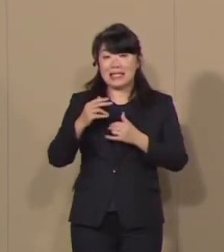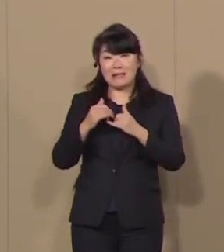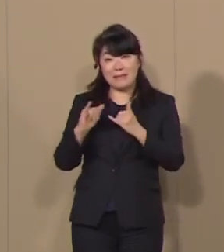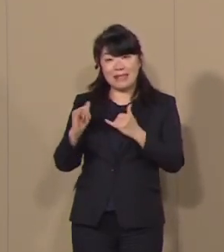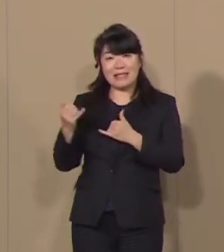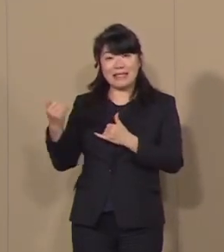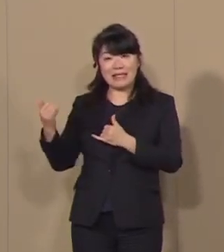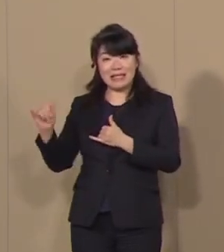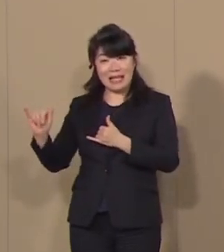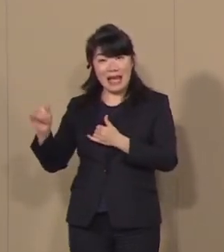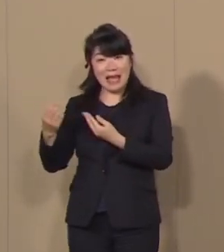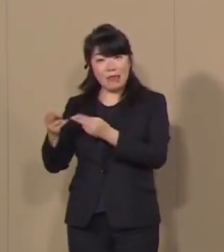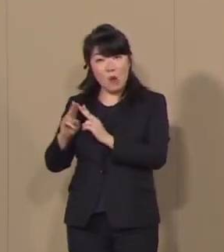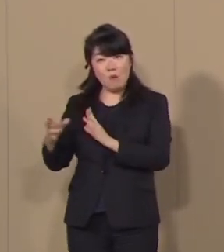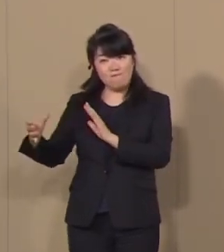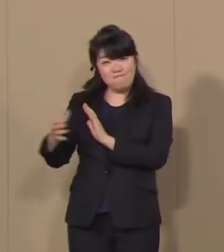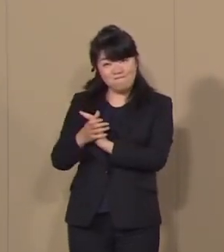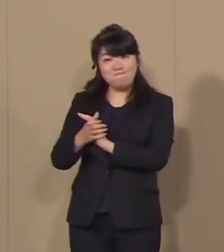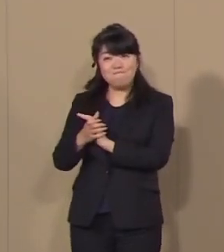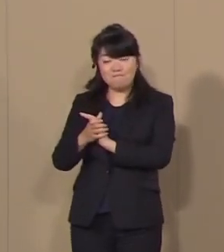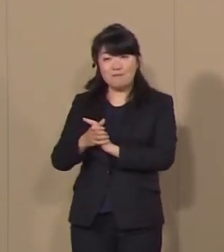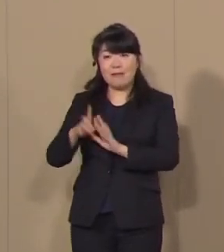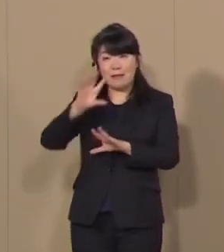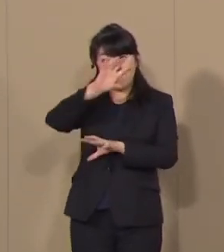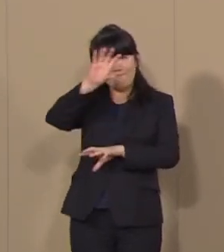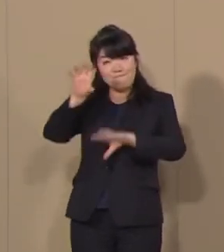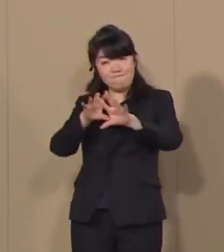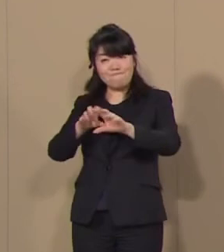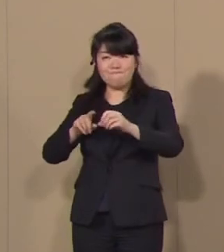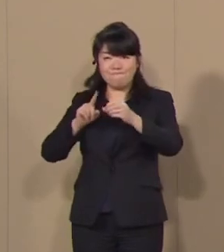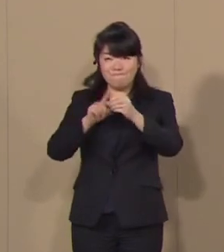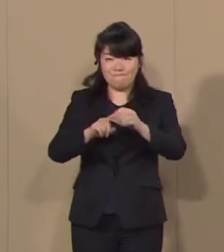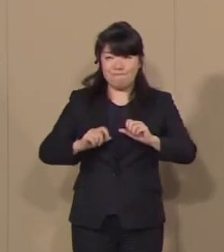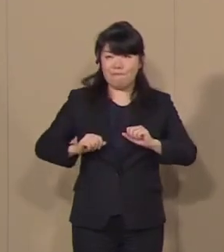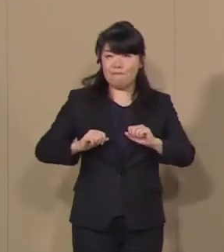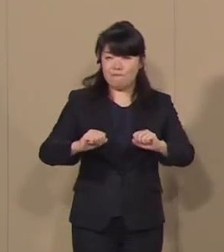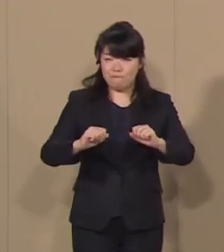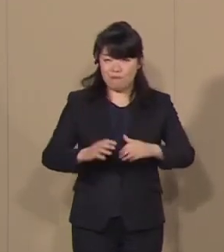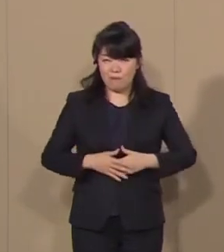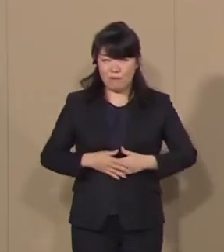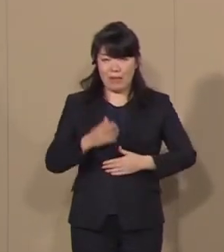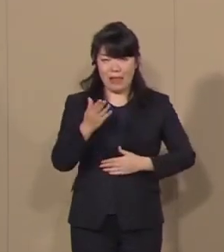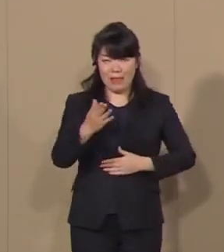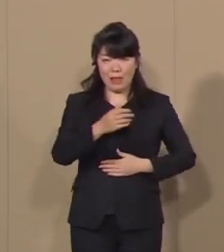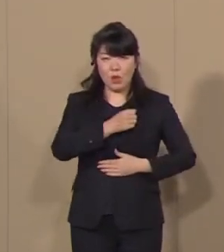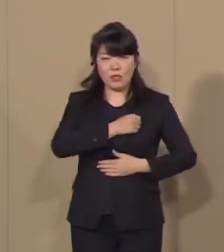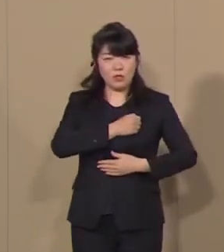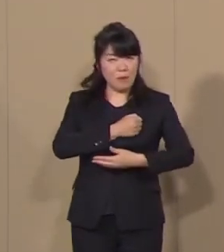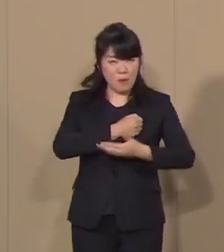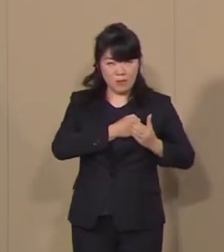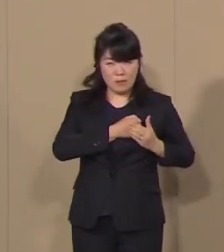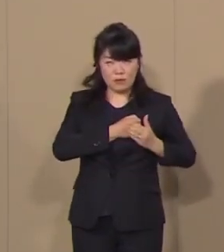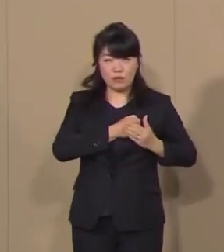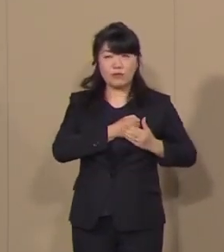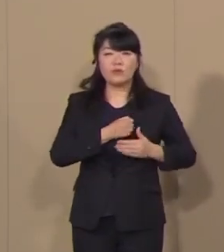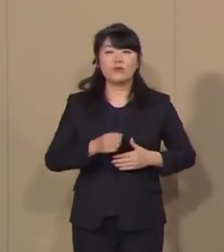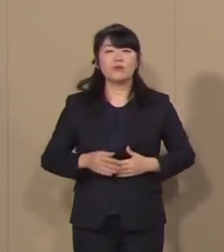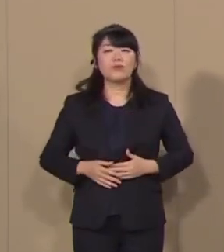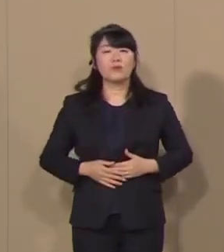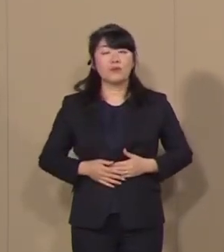生存のついた目の政権交代実現しますあなたの命を守り